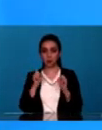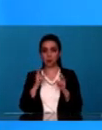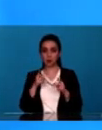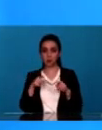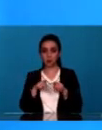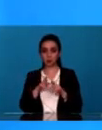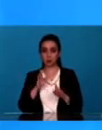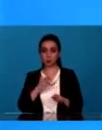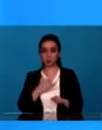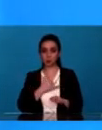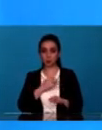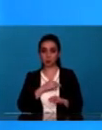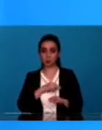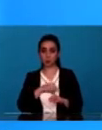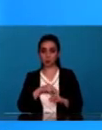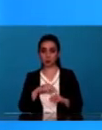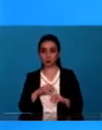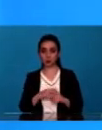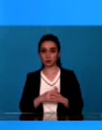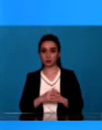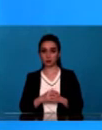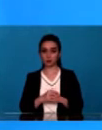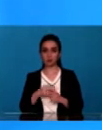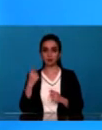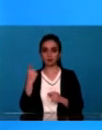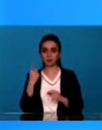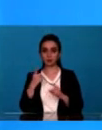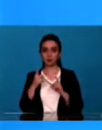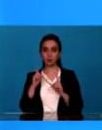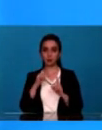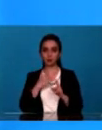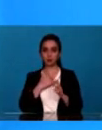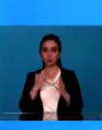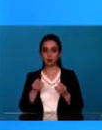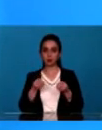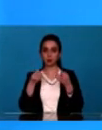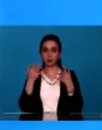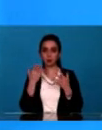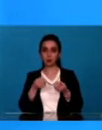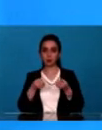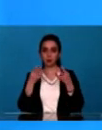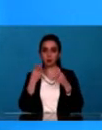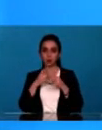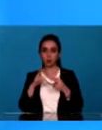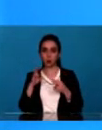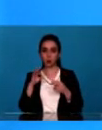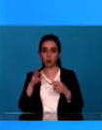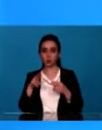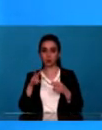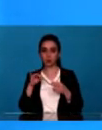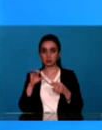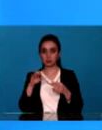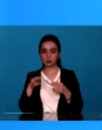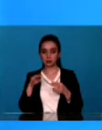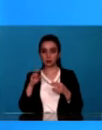нас работать? Значит, первое, что у нас здесь будет появляться, это у нас появляется компонент ListBox.